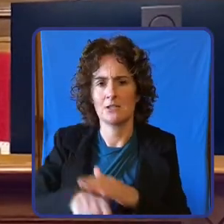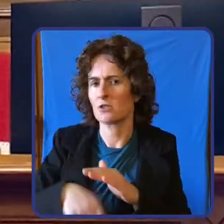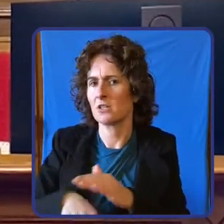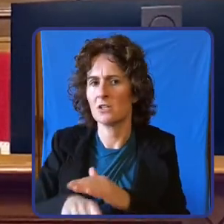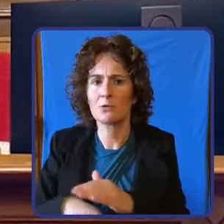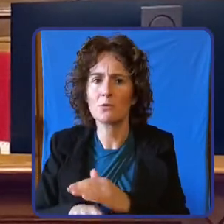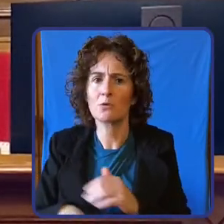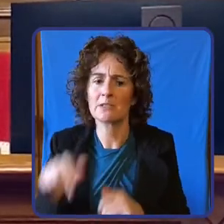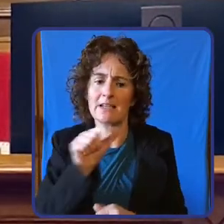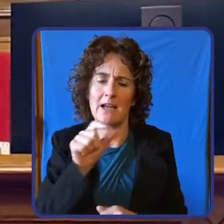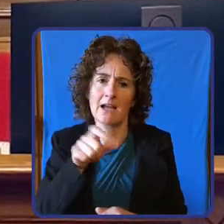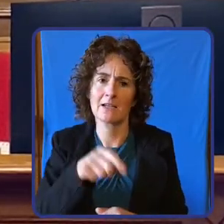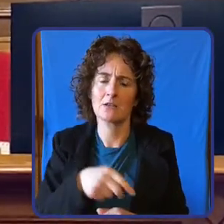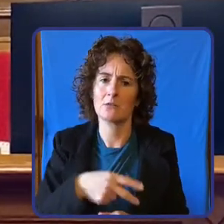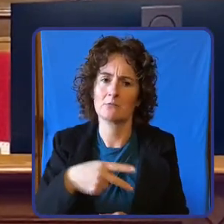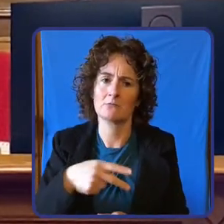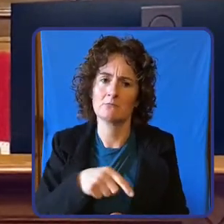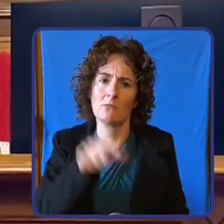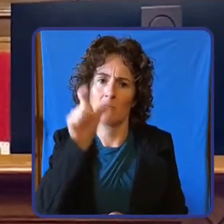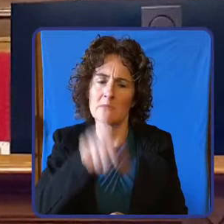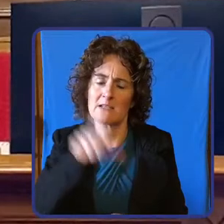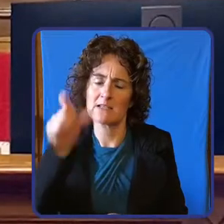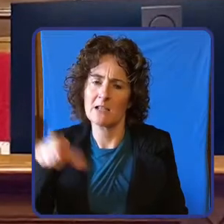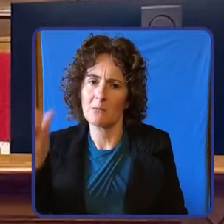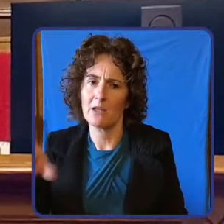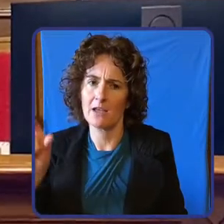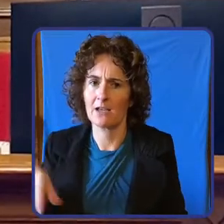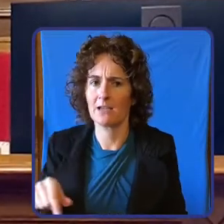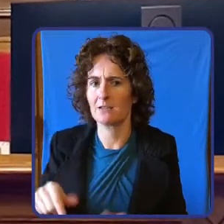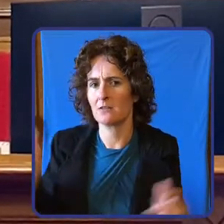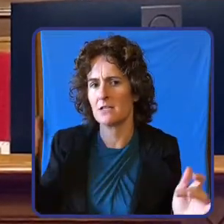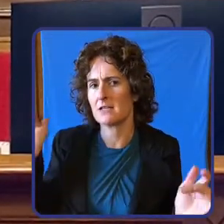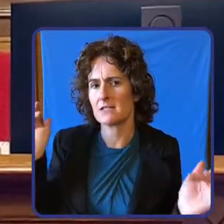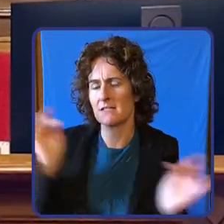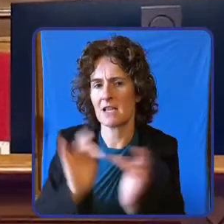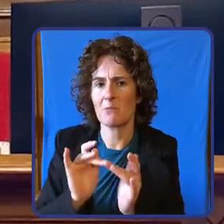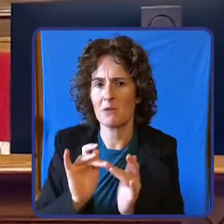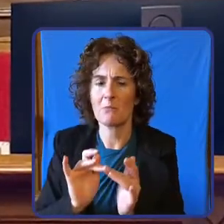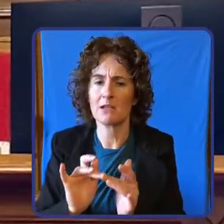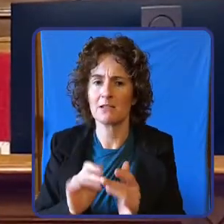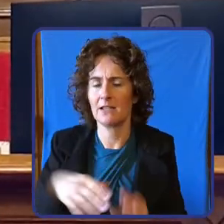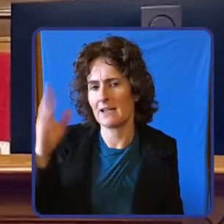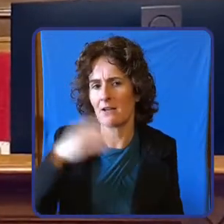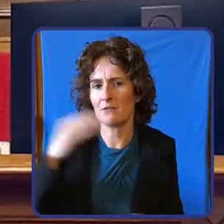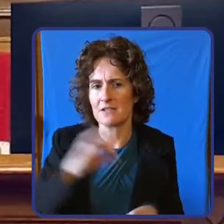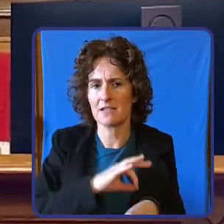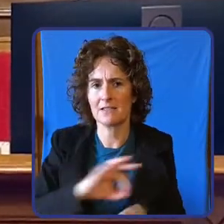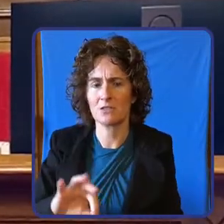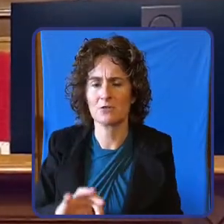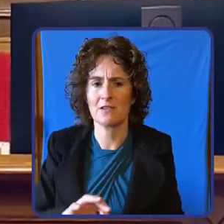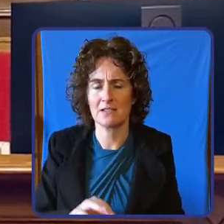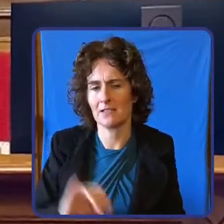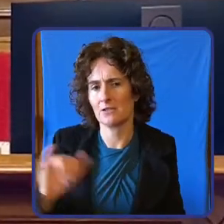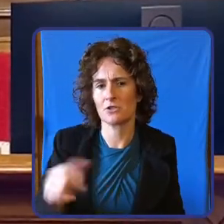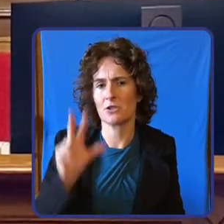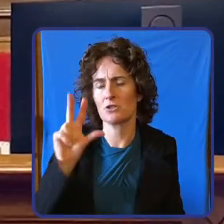menni a politikai irányvonal és a vezetéssel, és 3-4 baráti vállalkozó nyerne minden beszerzést a